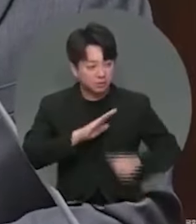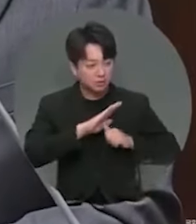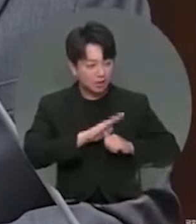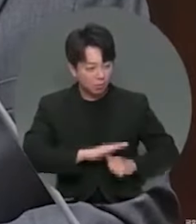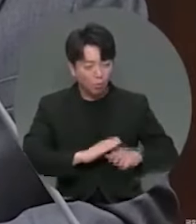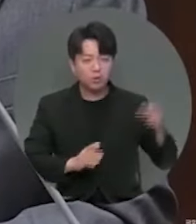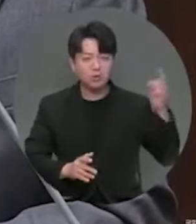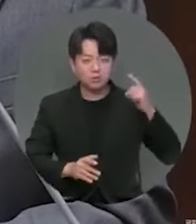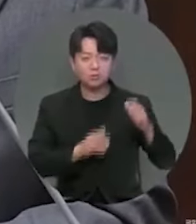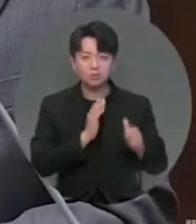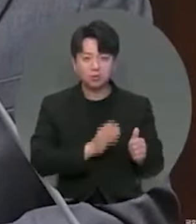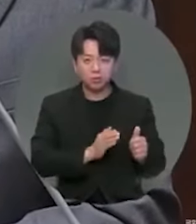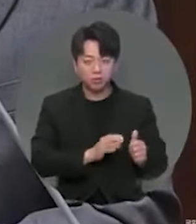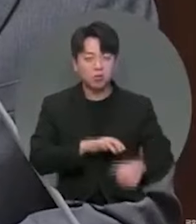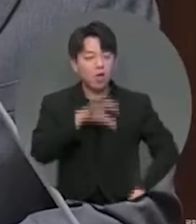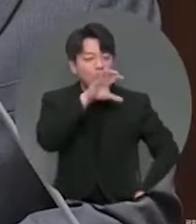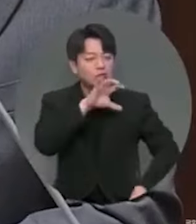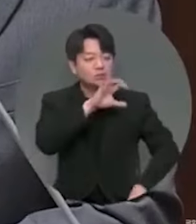쌓아야 됩니다.